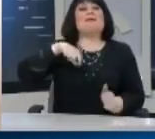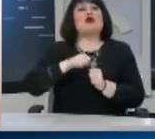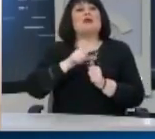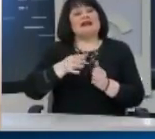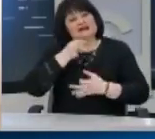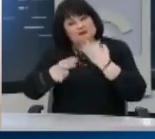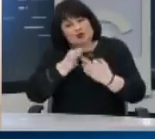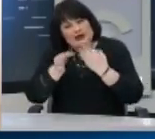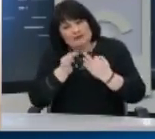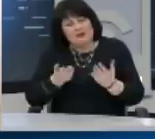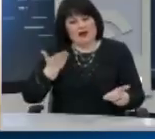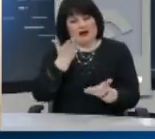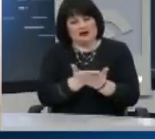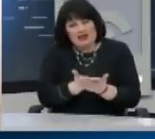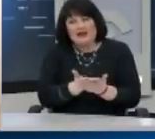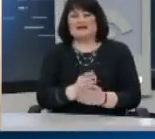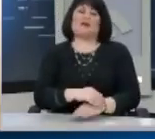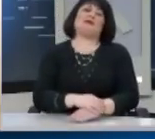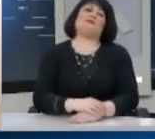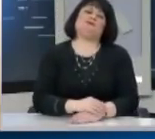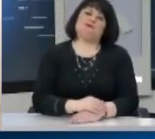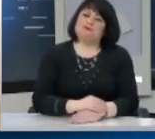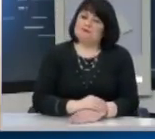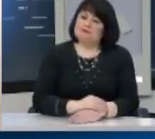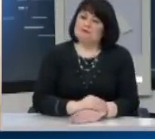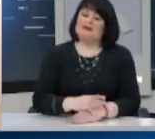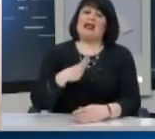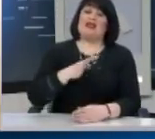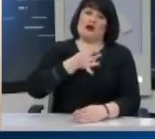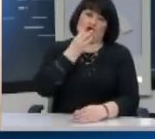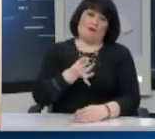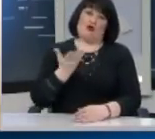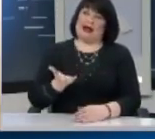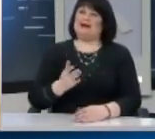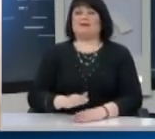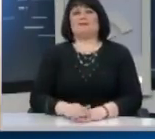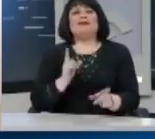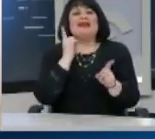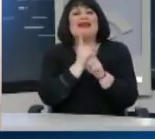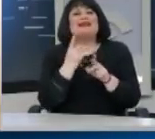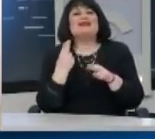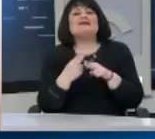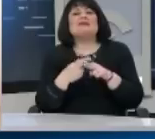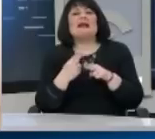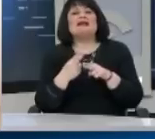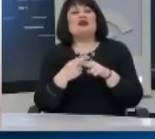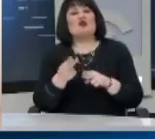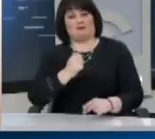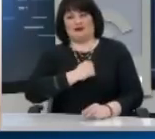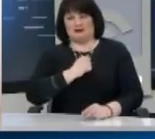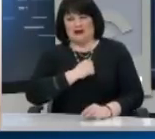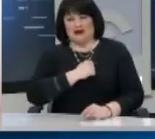ειπώθηκαν που κατατέθηκαν θέλω να πω όμως κάτι ότι έχει ιδιαίτερη σημασία την οποία